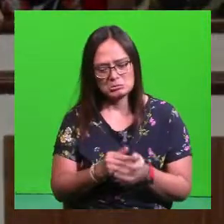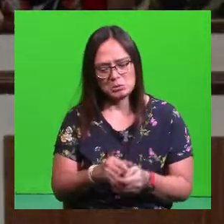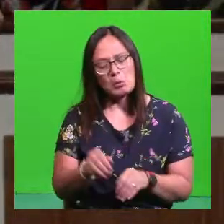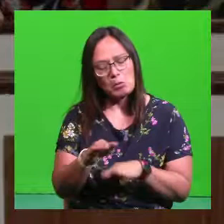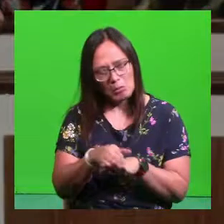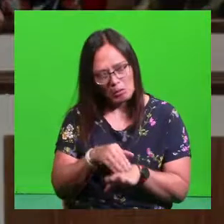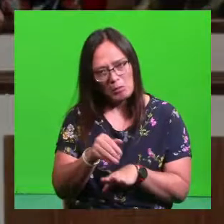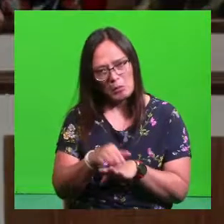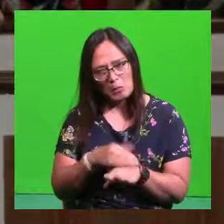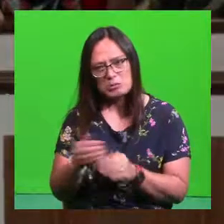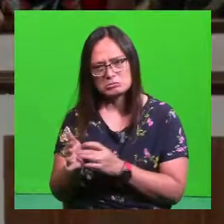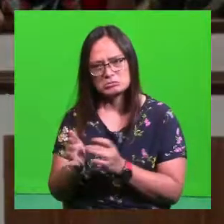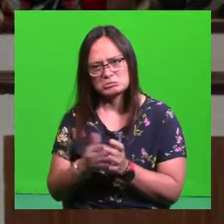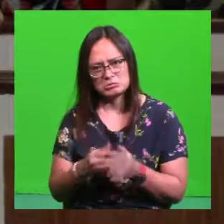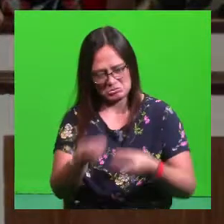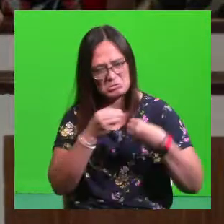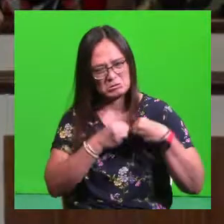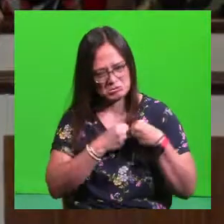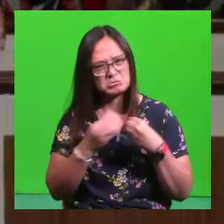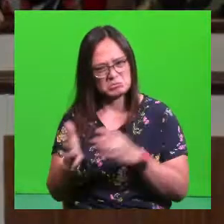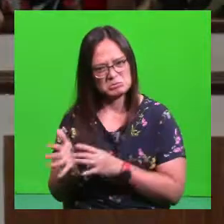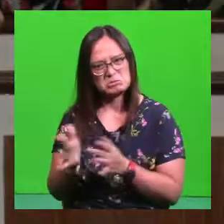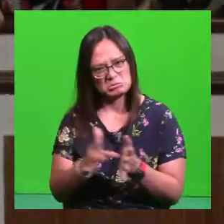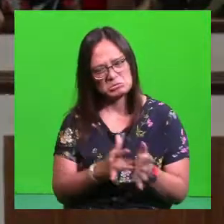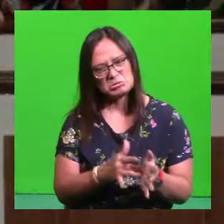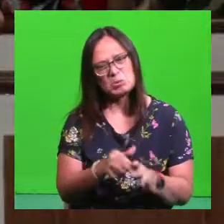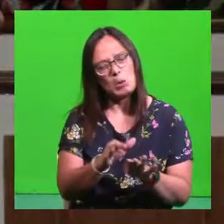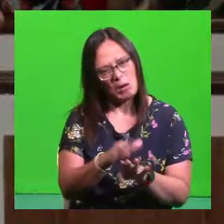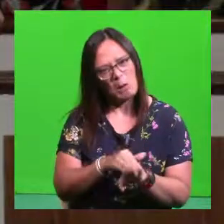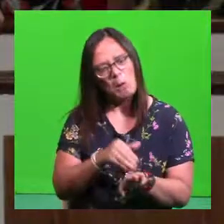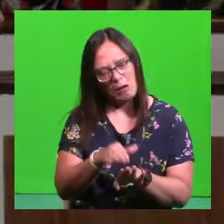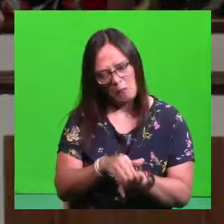siya. Kikinig ba kayo?